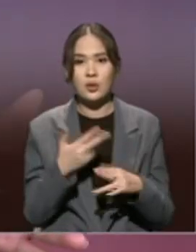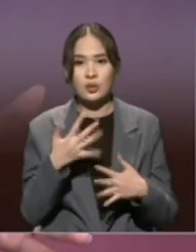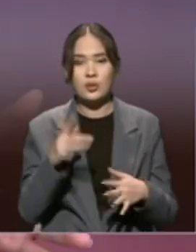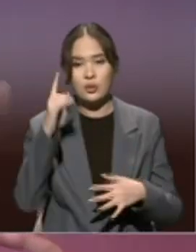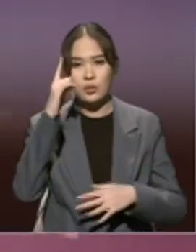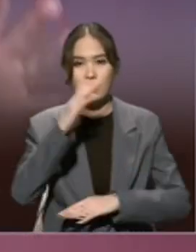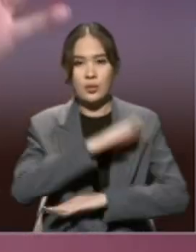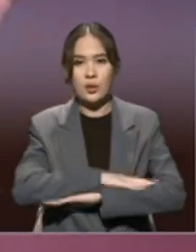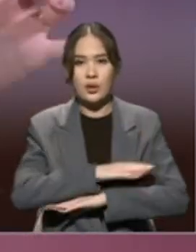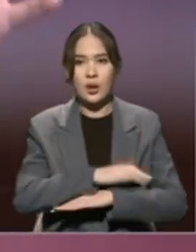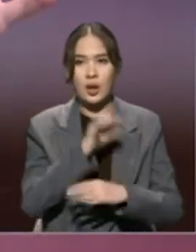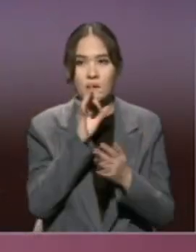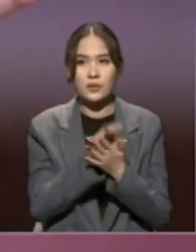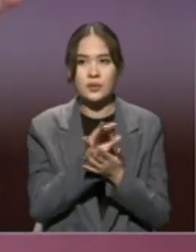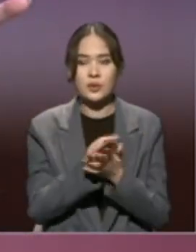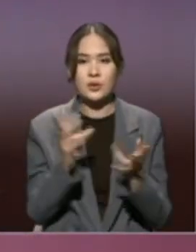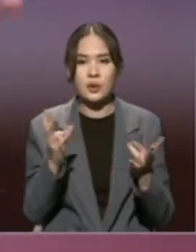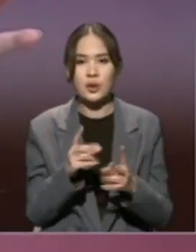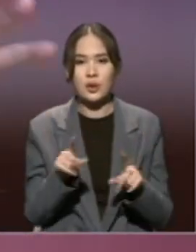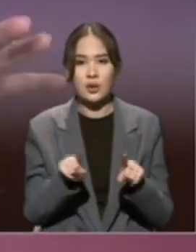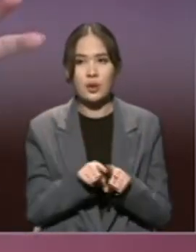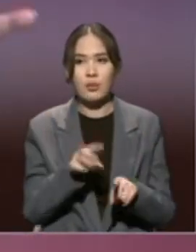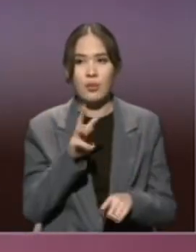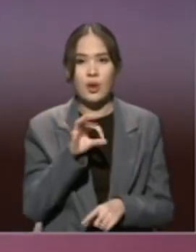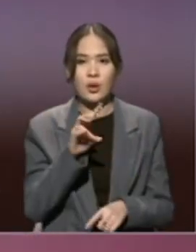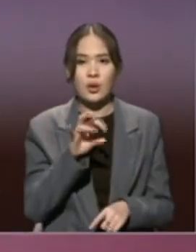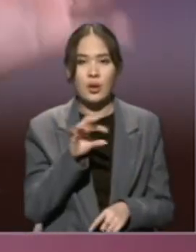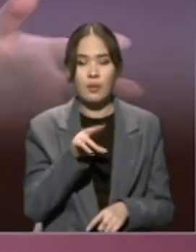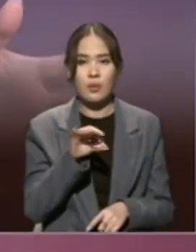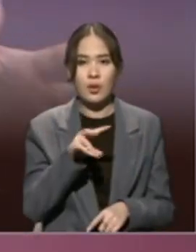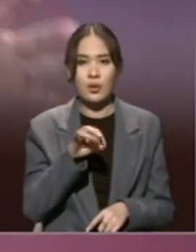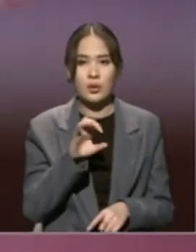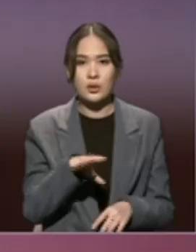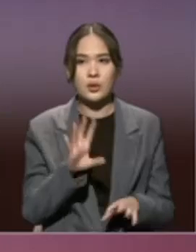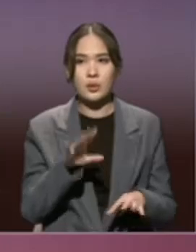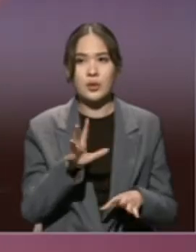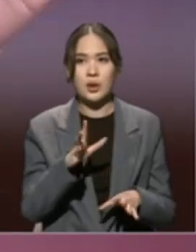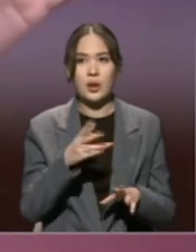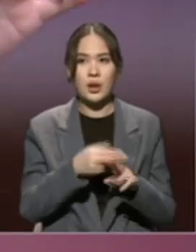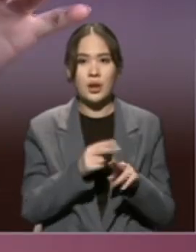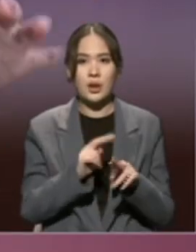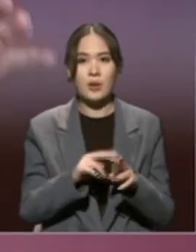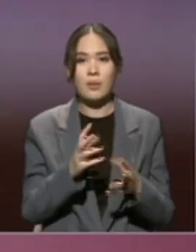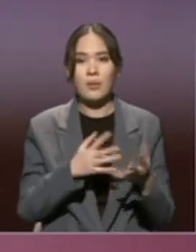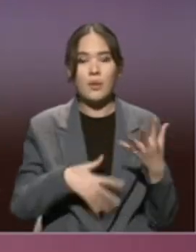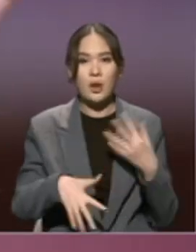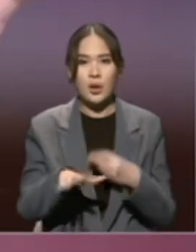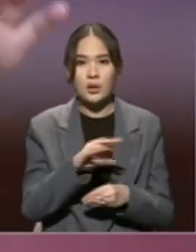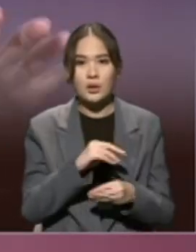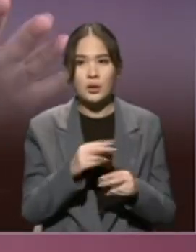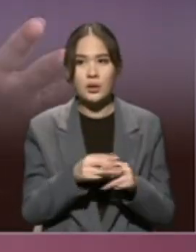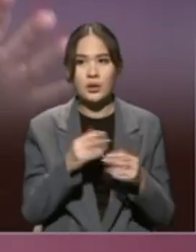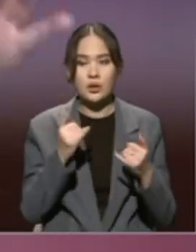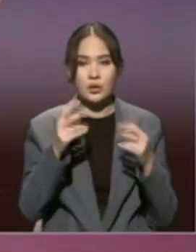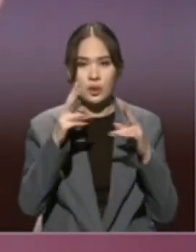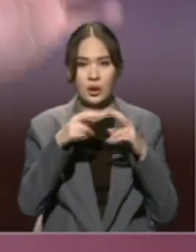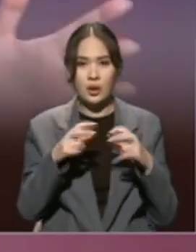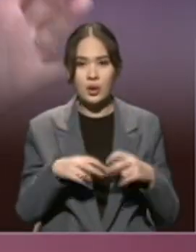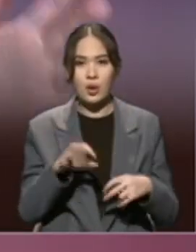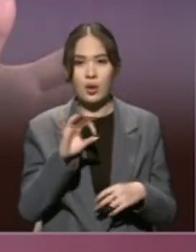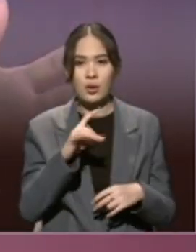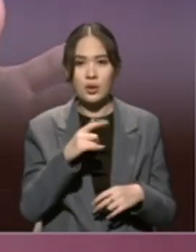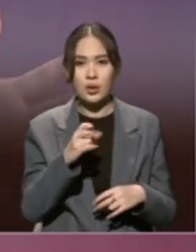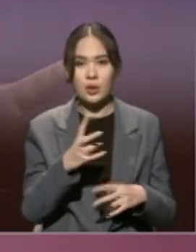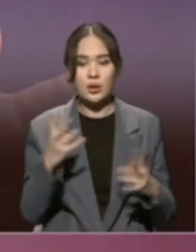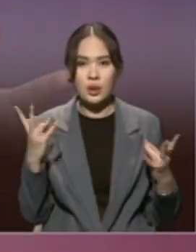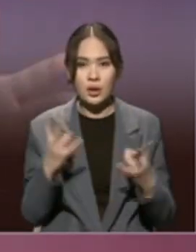убакыт келди, аны бирөө. Аларда монополист болгон. Монополист. Одан кийин эксперт ба жанагы бааны кадимгидей кадагалайтын бир орган